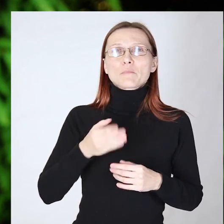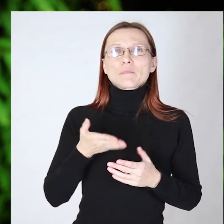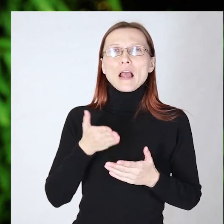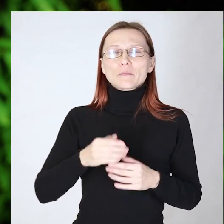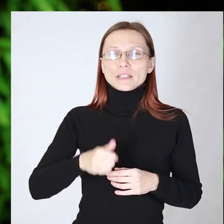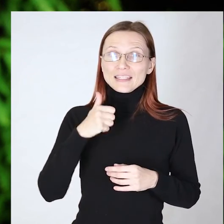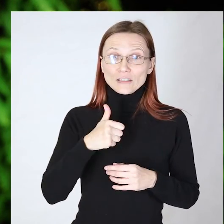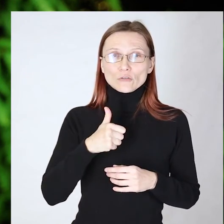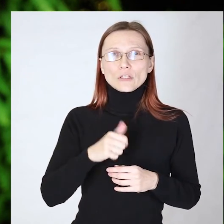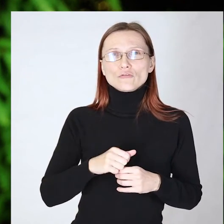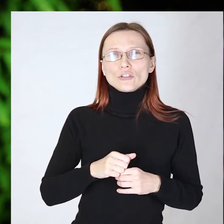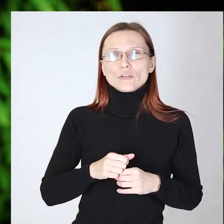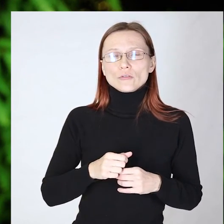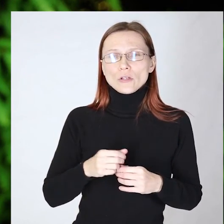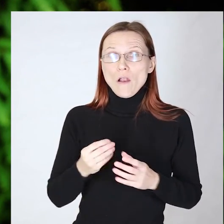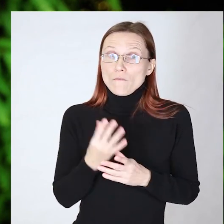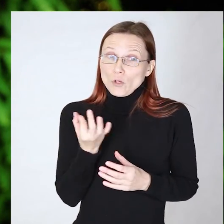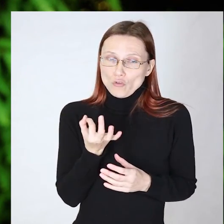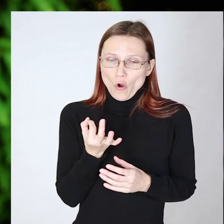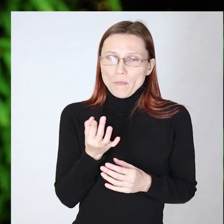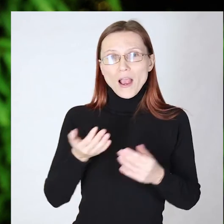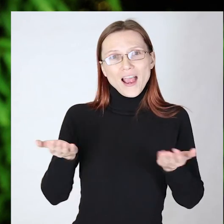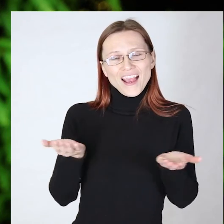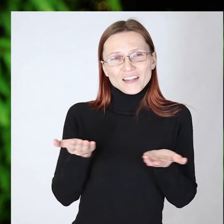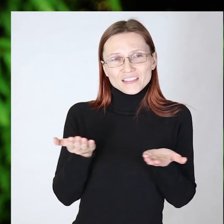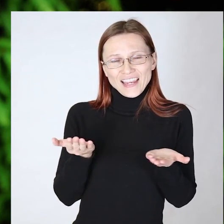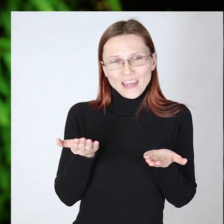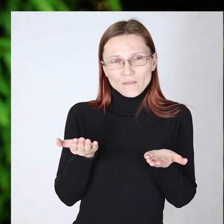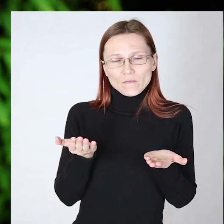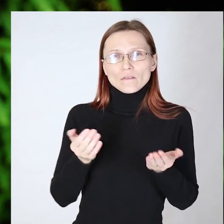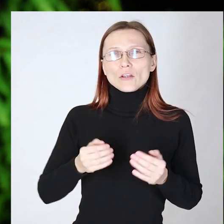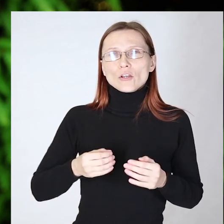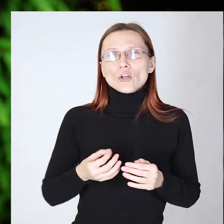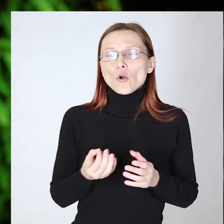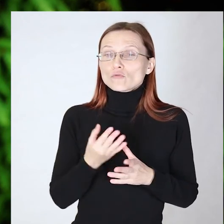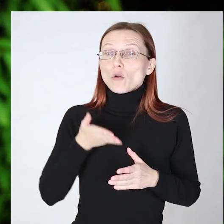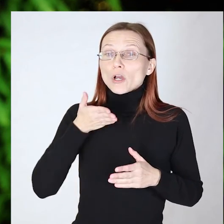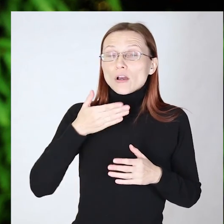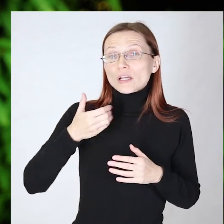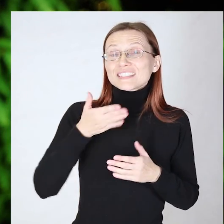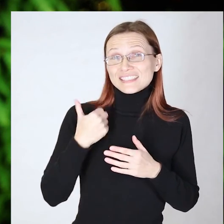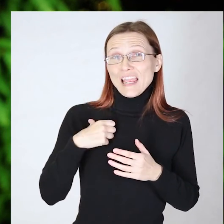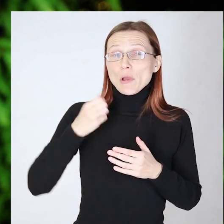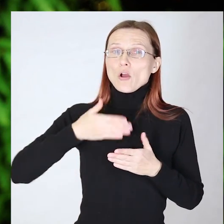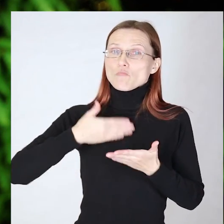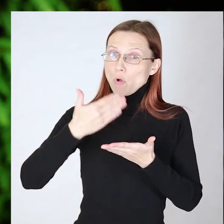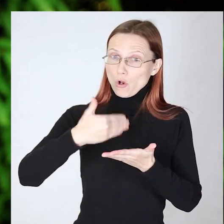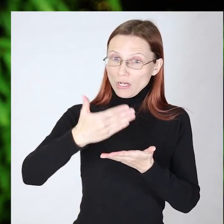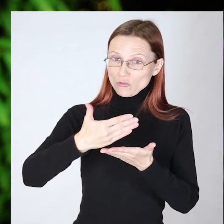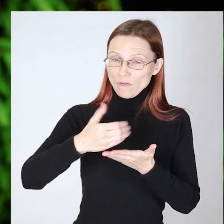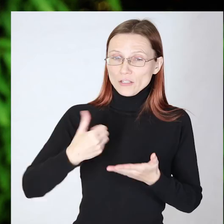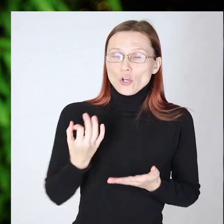byť jednoznačný, v čom chcem pokračovať a kde chcem toho mladého človeka dotiahnuť, čo mu chcem